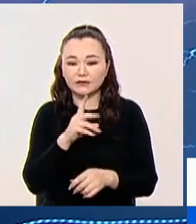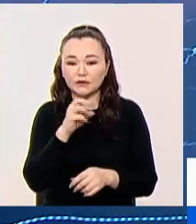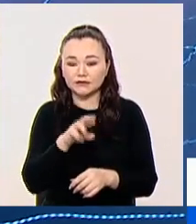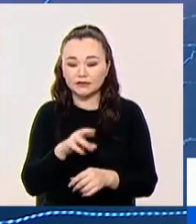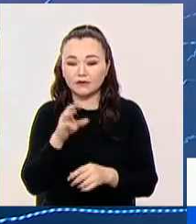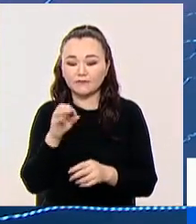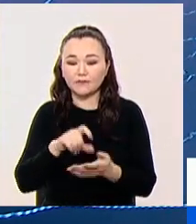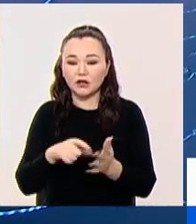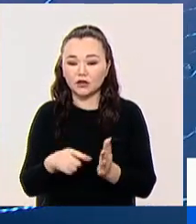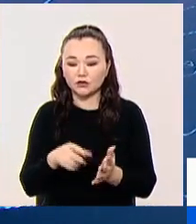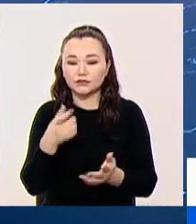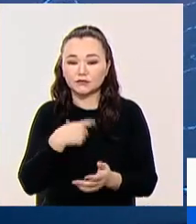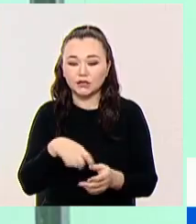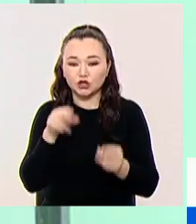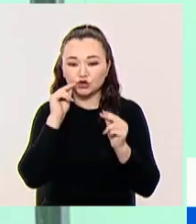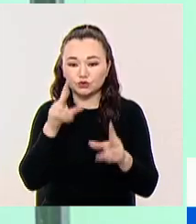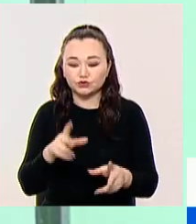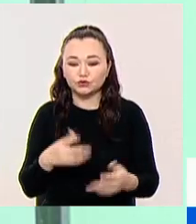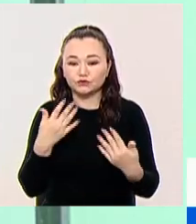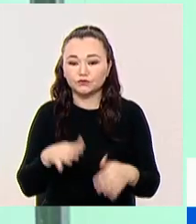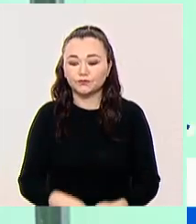палату. Они пришли в сознание.